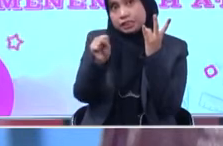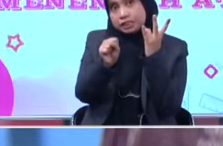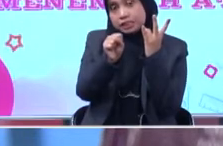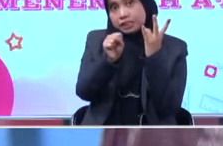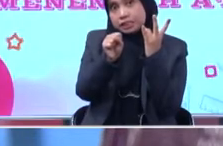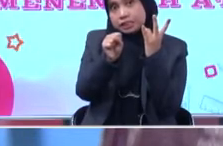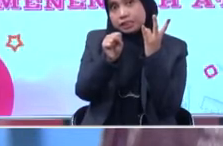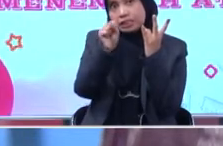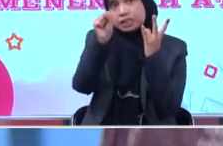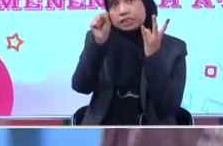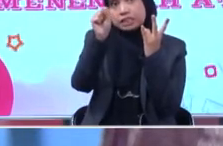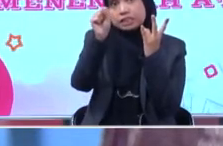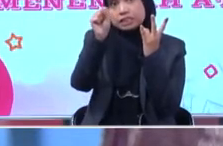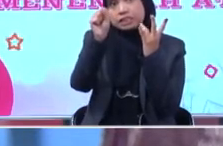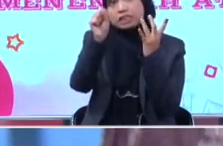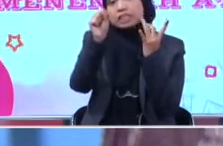site